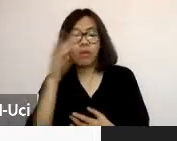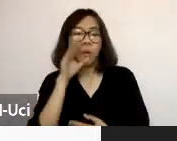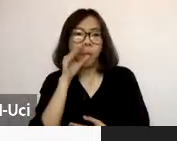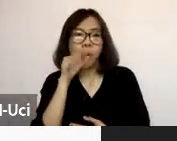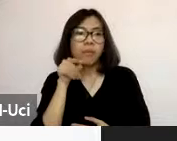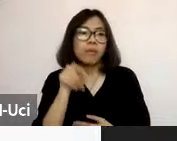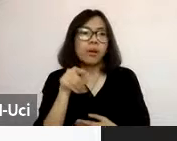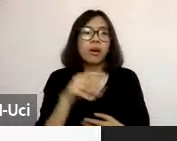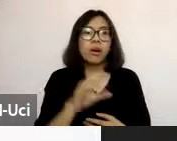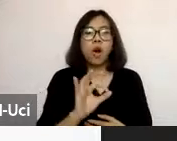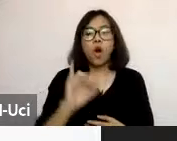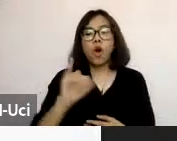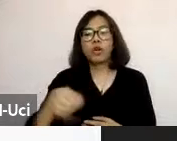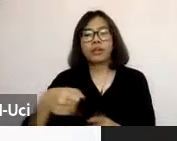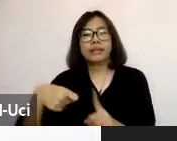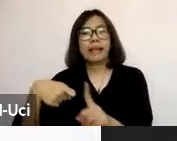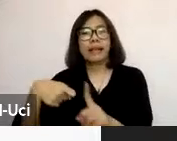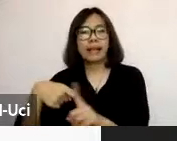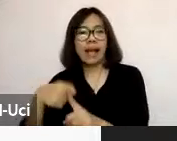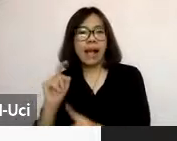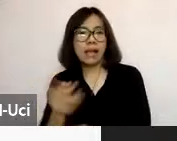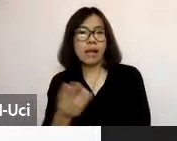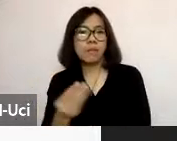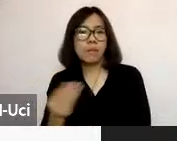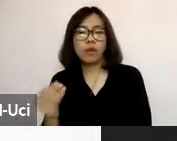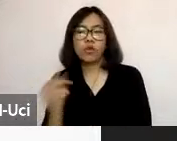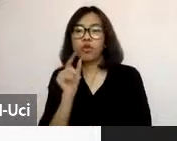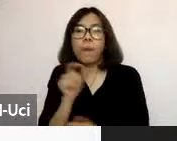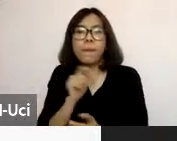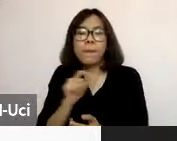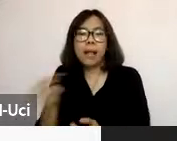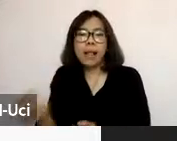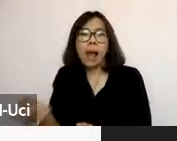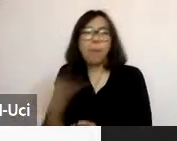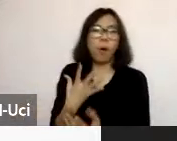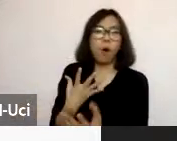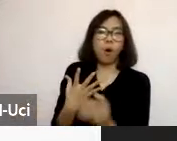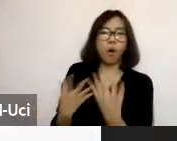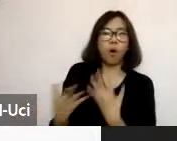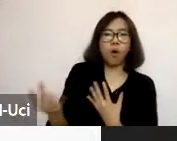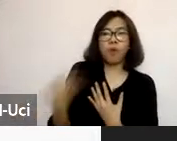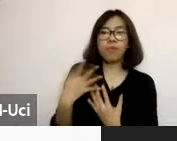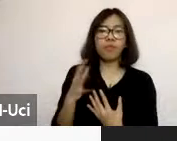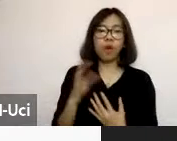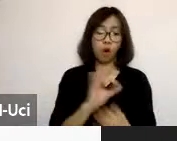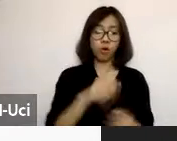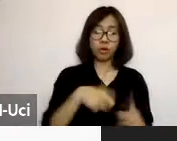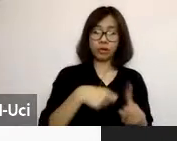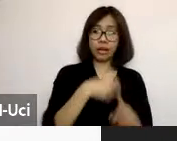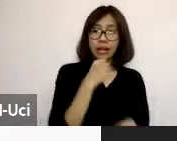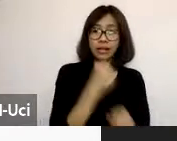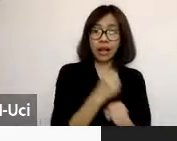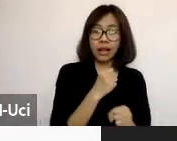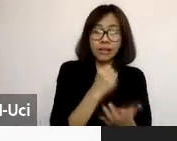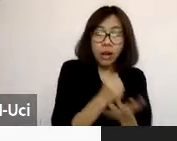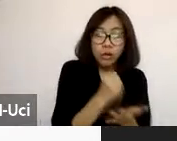pelayanan pengaduan konsumen Jasa Keuangan pengaduan ibu dan bapak bukan penyelesaian sengketa